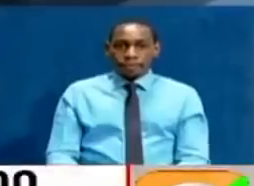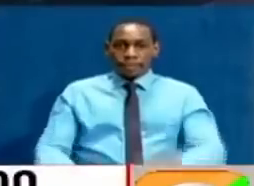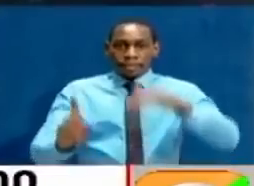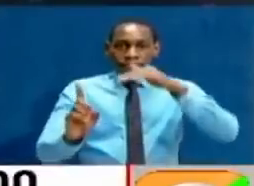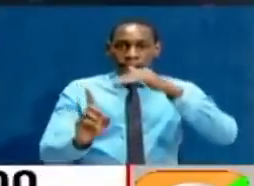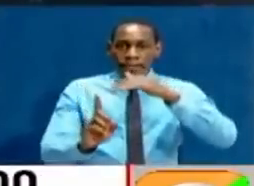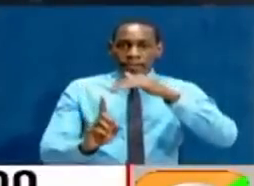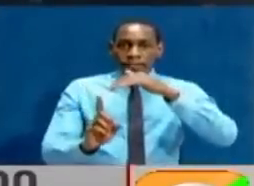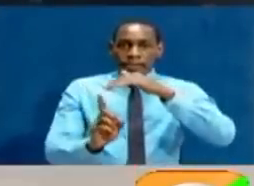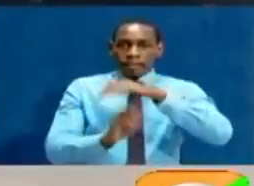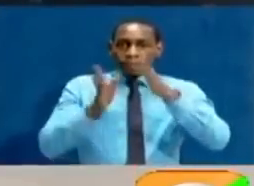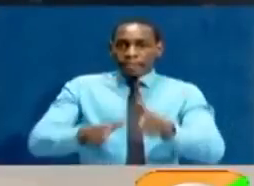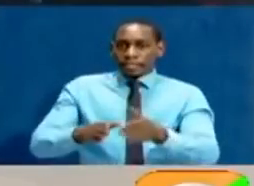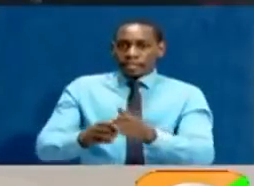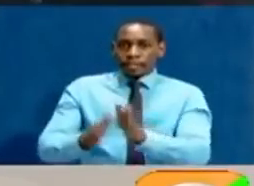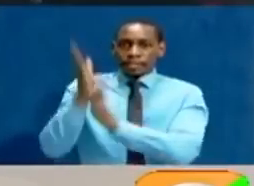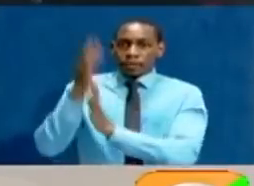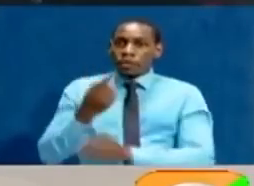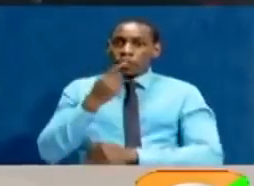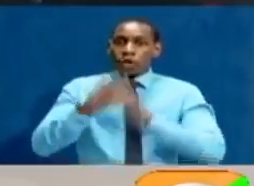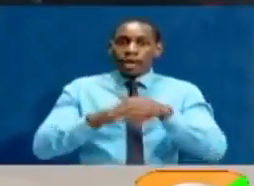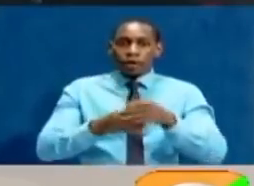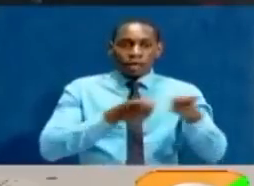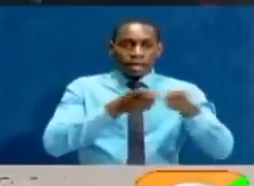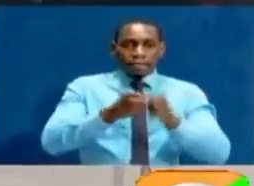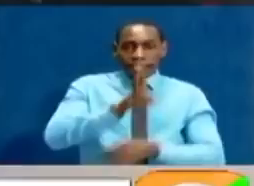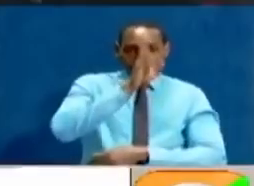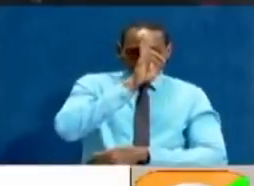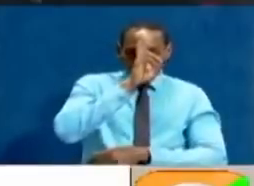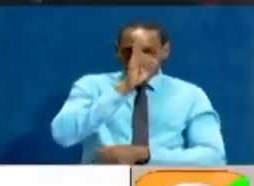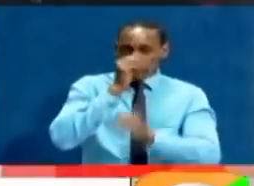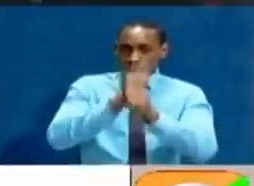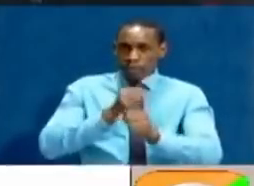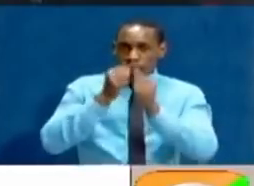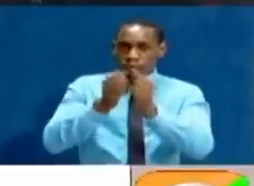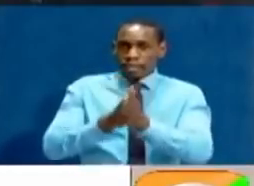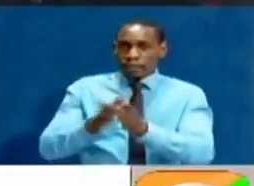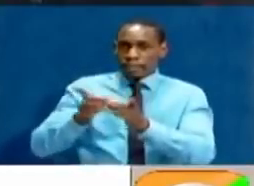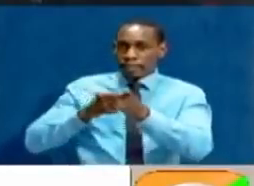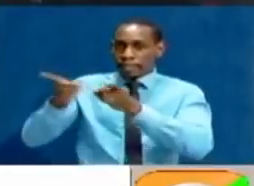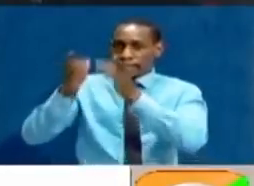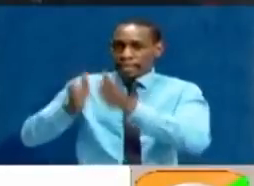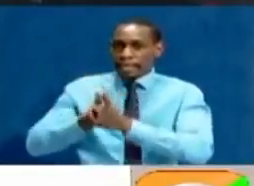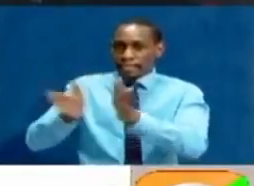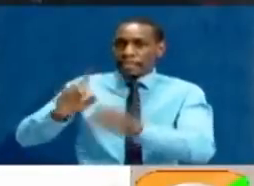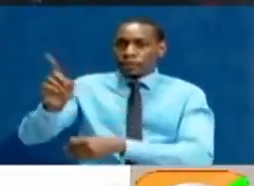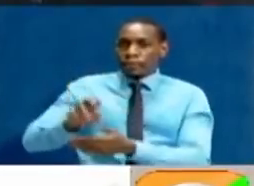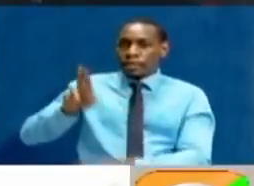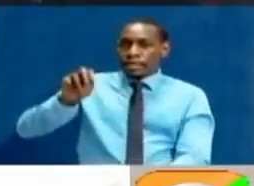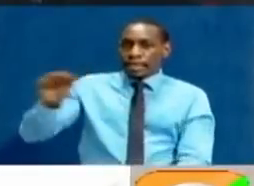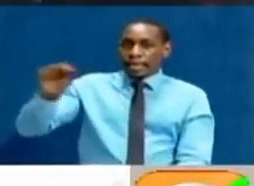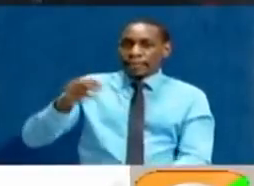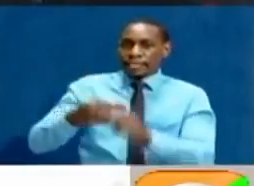Waziri wa usalama Daktari Fred Matiang'i amewaamuru maafisa wote wa usimamizi kushirikiana na mkurugenzi mkuu wa huduma za Nairobi